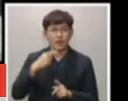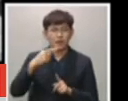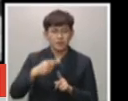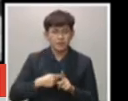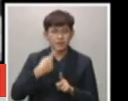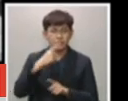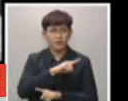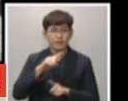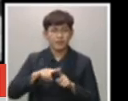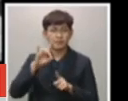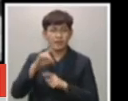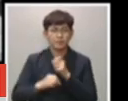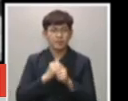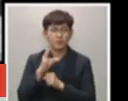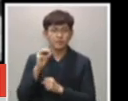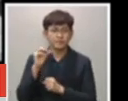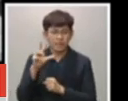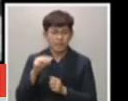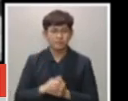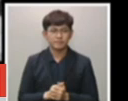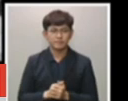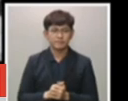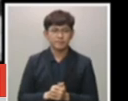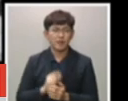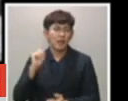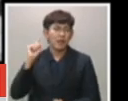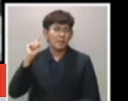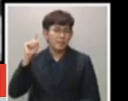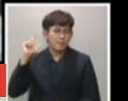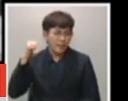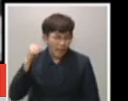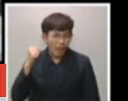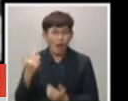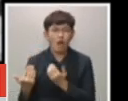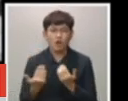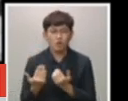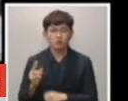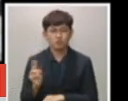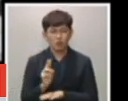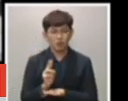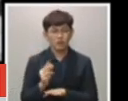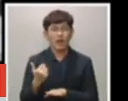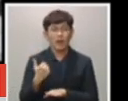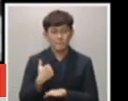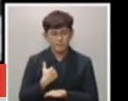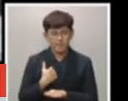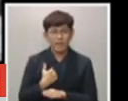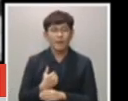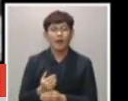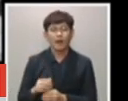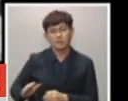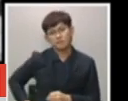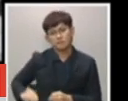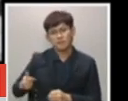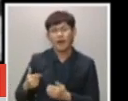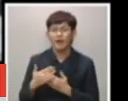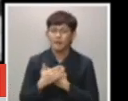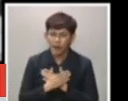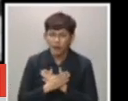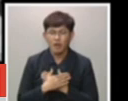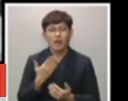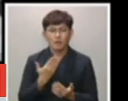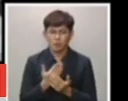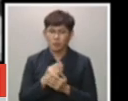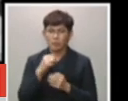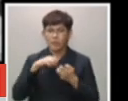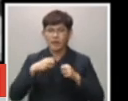2563สองแม่ลูกรมควันฆ่าตัวตายพร้อมสุนัขตัวโปรดเผยถูกโกงเงินศูนย์นับ10ล้านบ